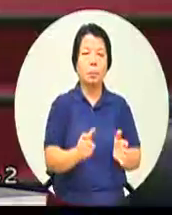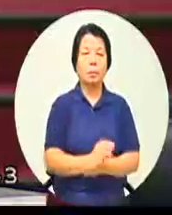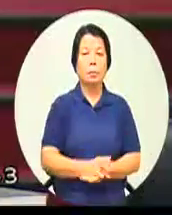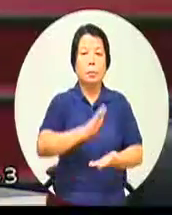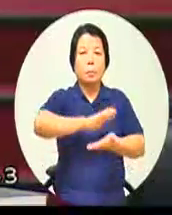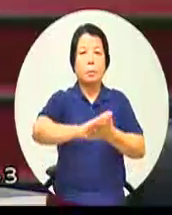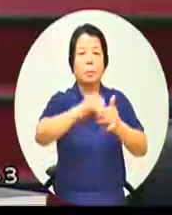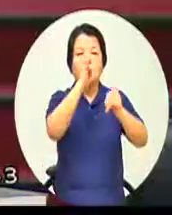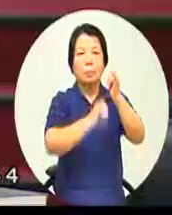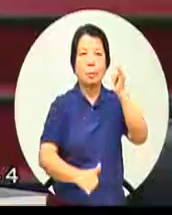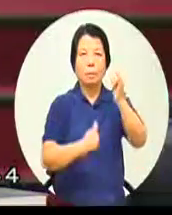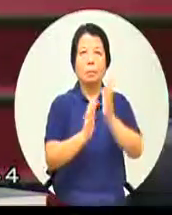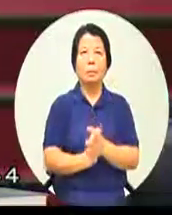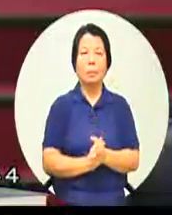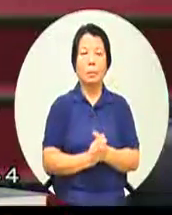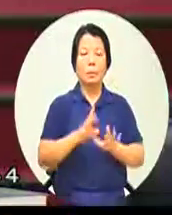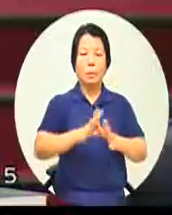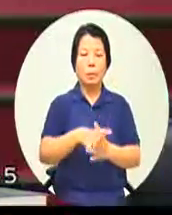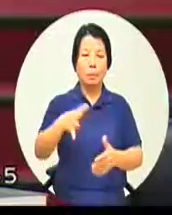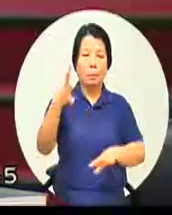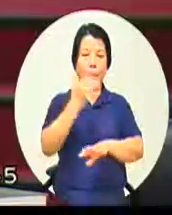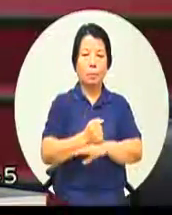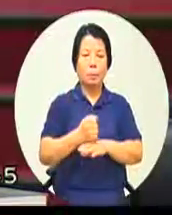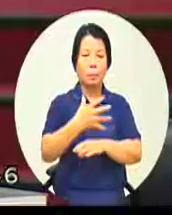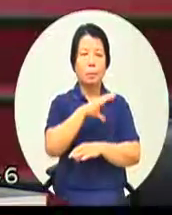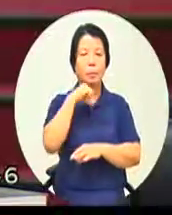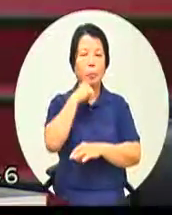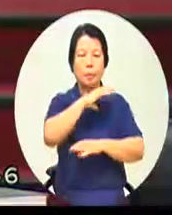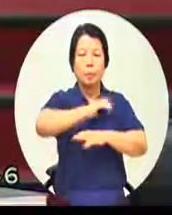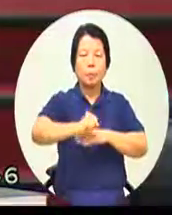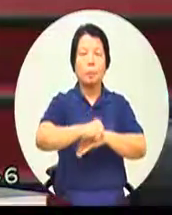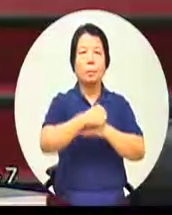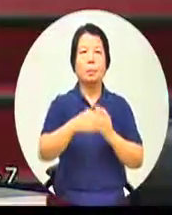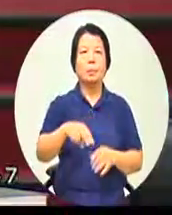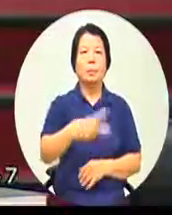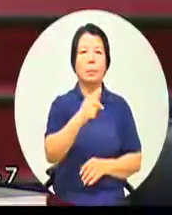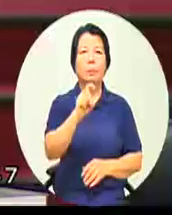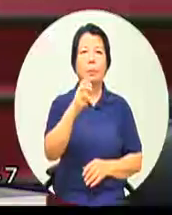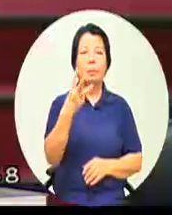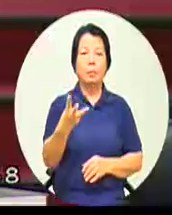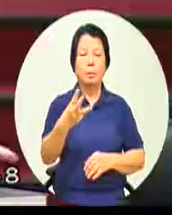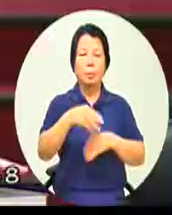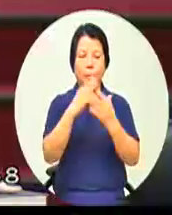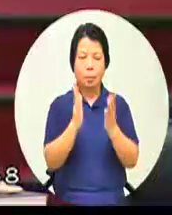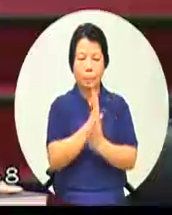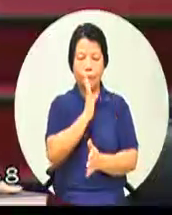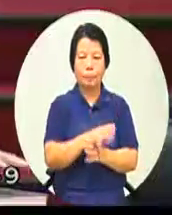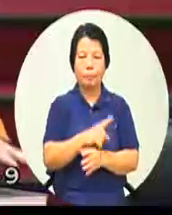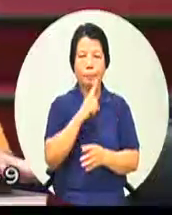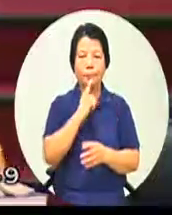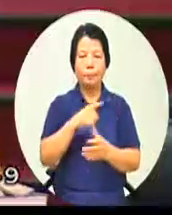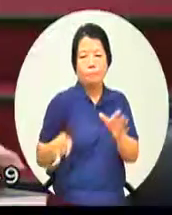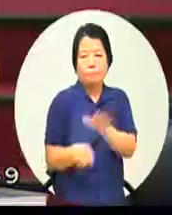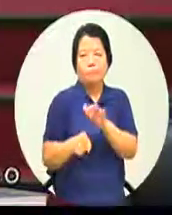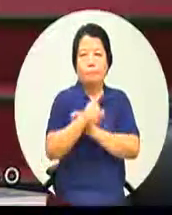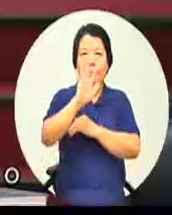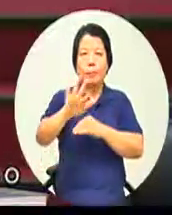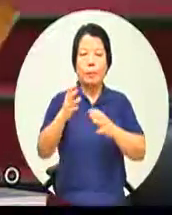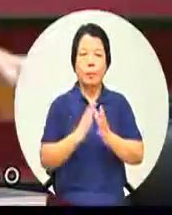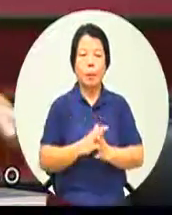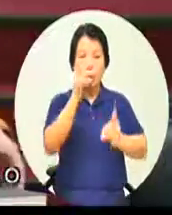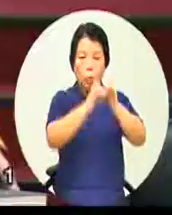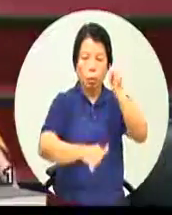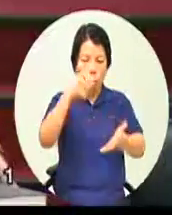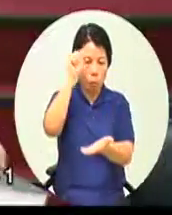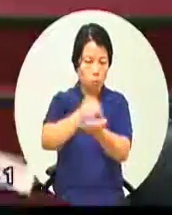湾。213年，讲三年一换，五年一乱，总共历史有记载啦。我即马讲